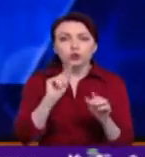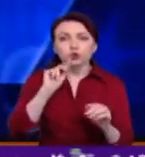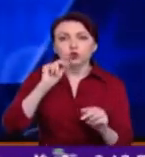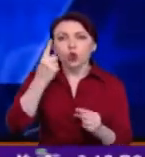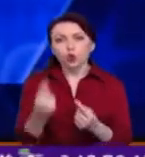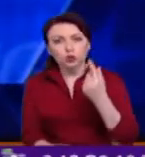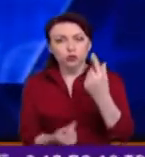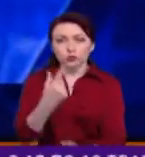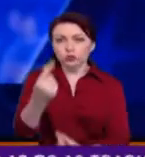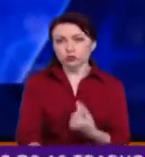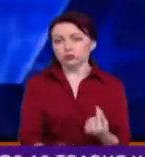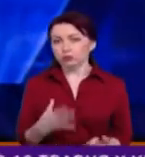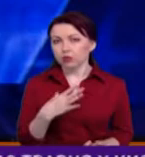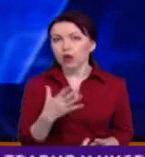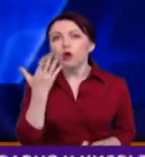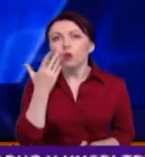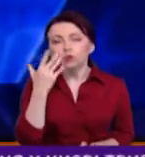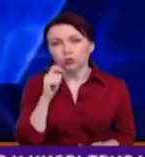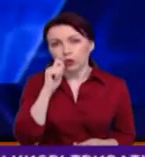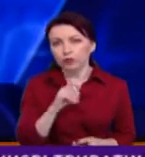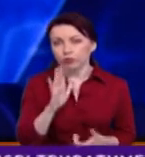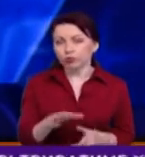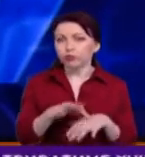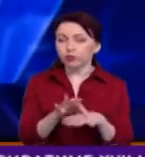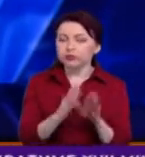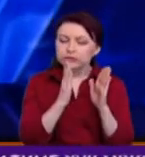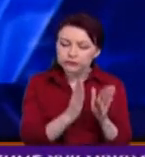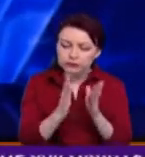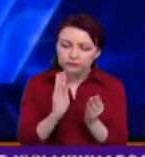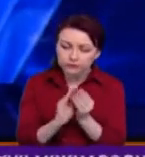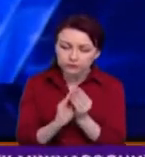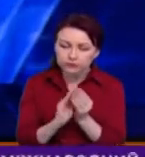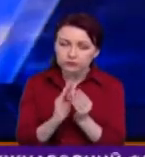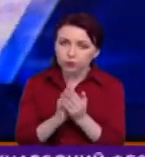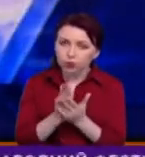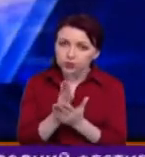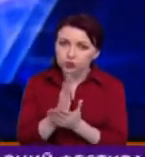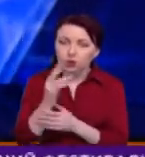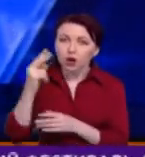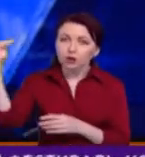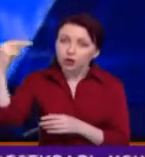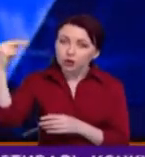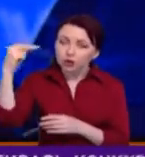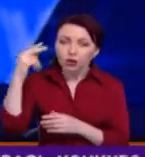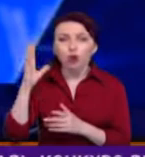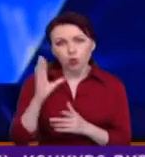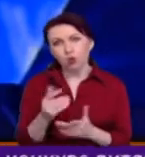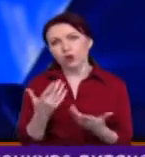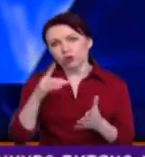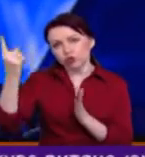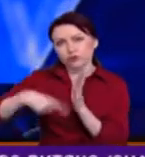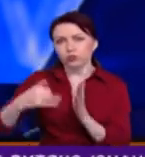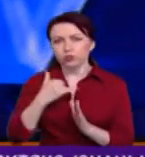через президента. І коли Україна буде проводити абсолютно послідовну, зрозумілу, прогнозовану політику, я думаю, що тоді не буде нас